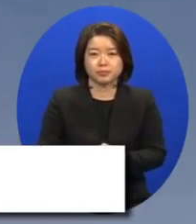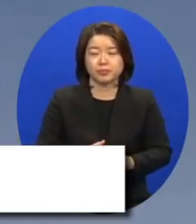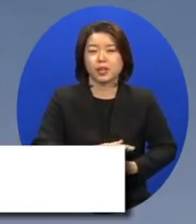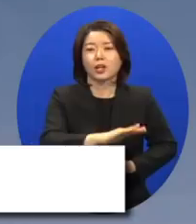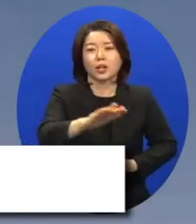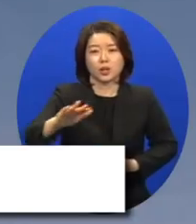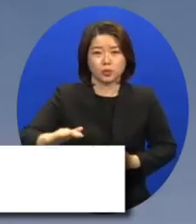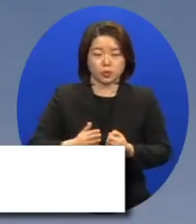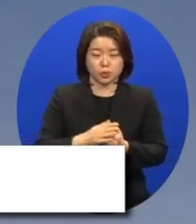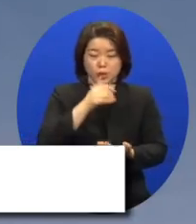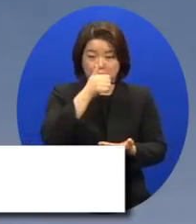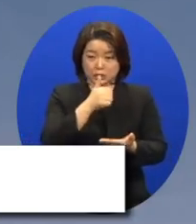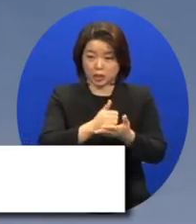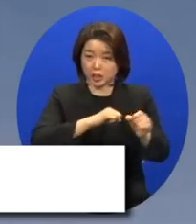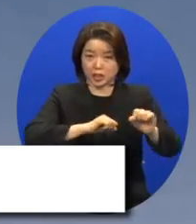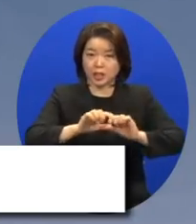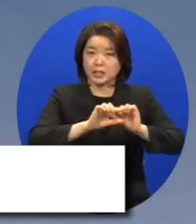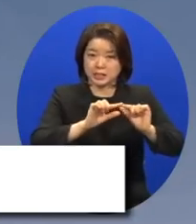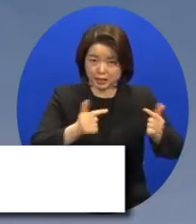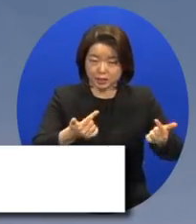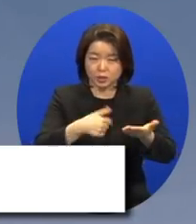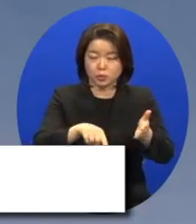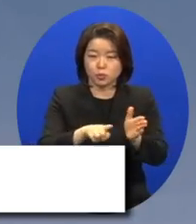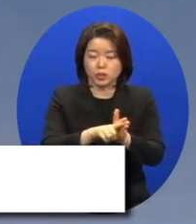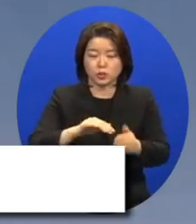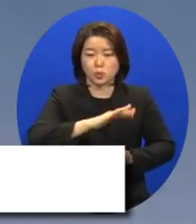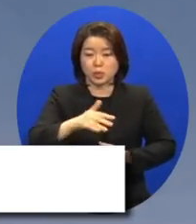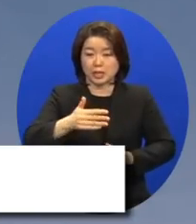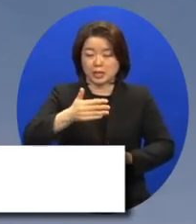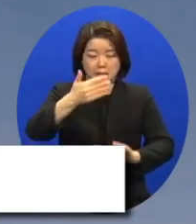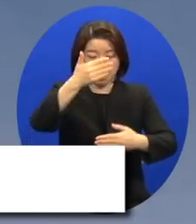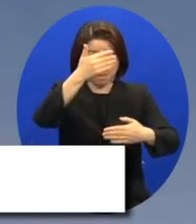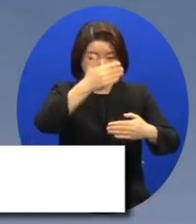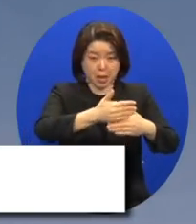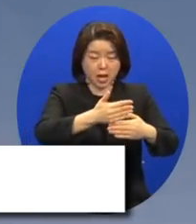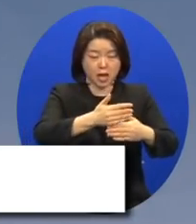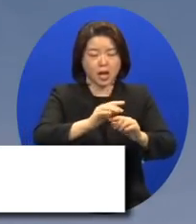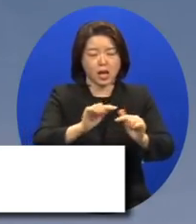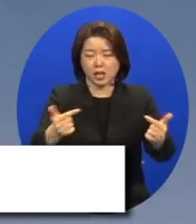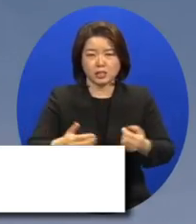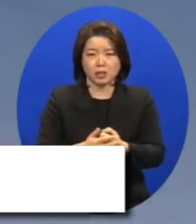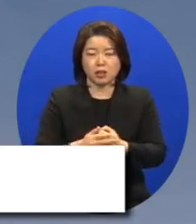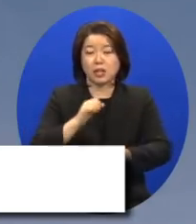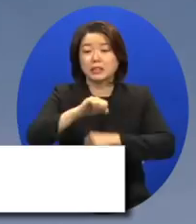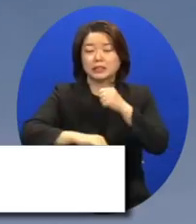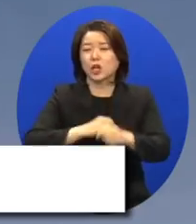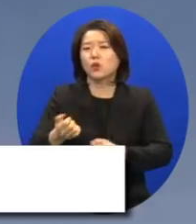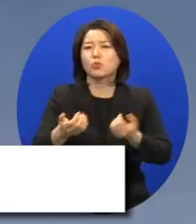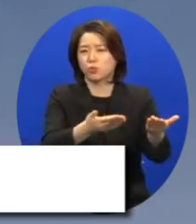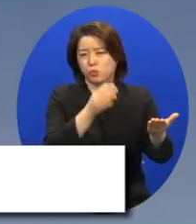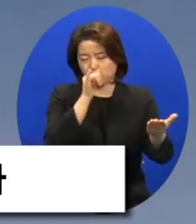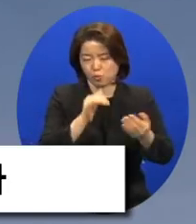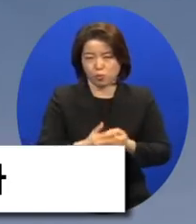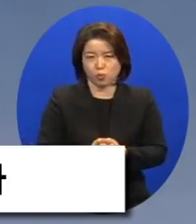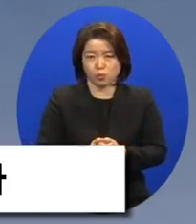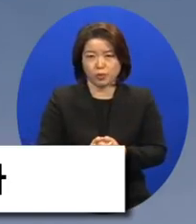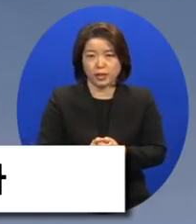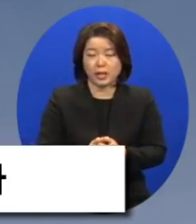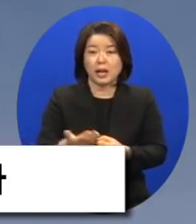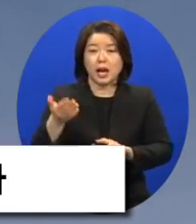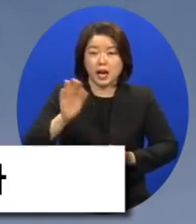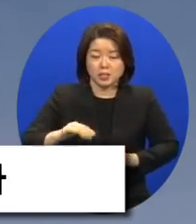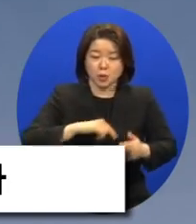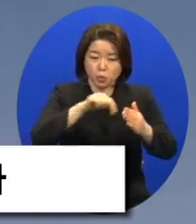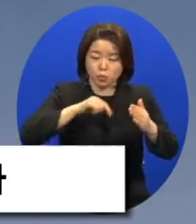우리가 죄를 안 뒤 또 록 우리를 나가 주시지 않습니다 자유를 주셨으니 까요 그러나